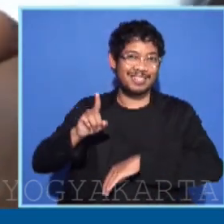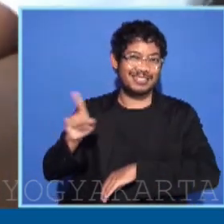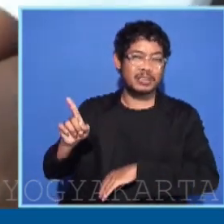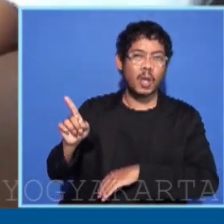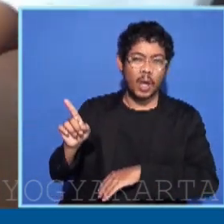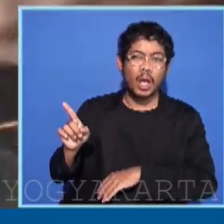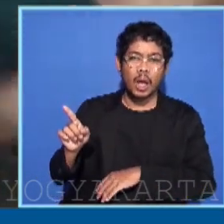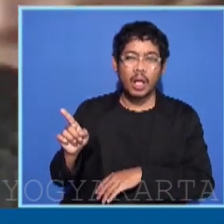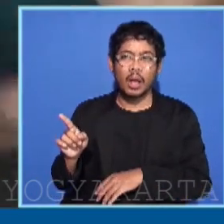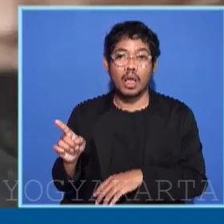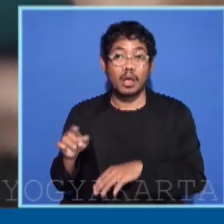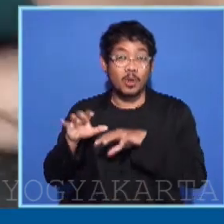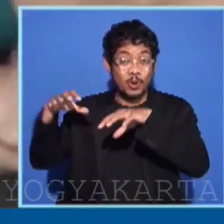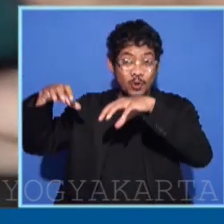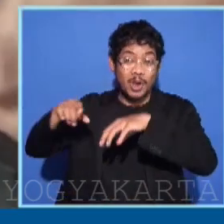pesieluk